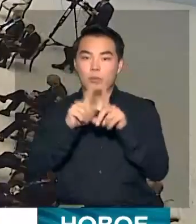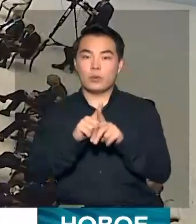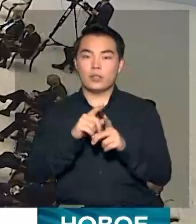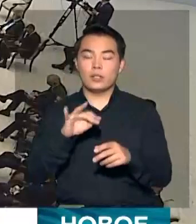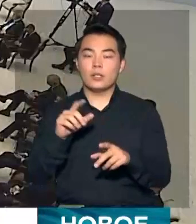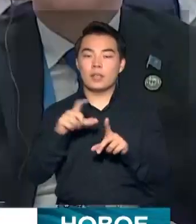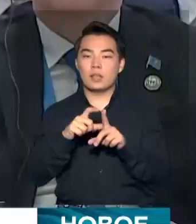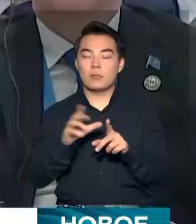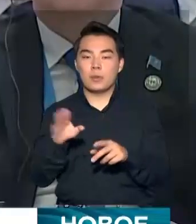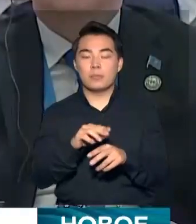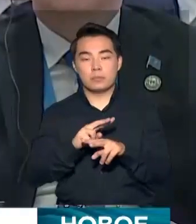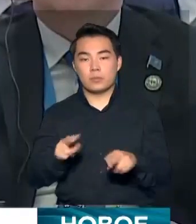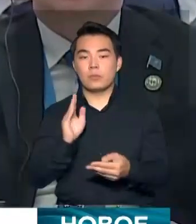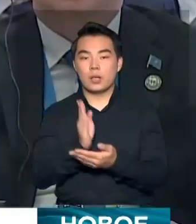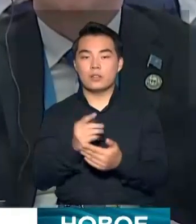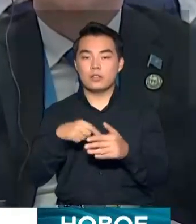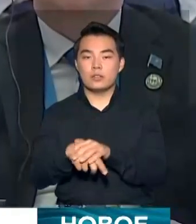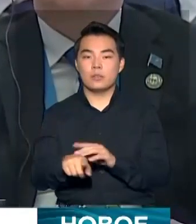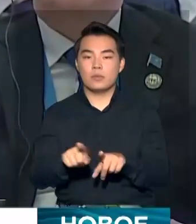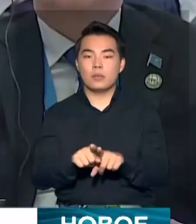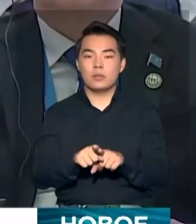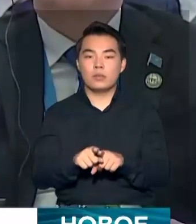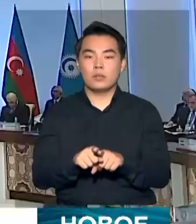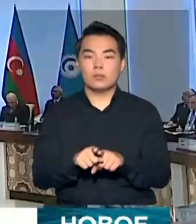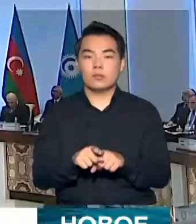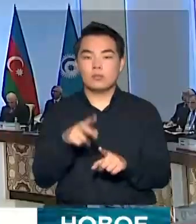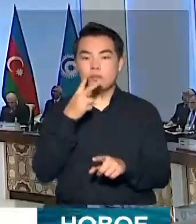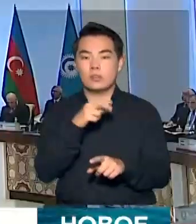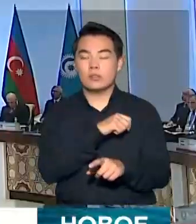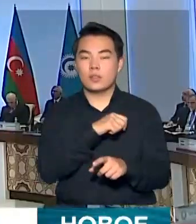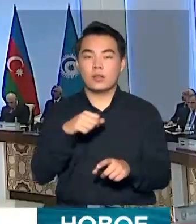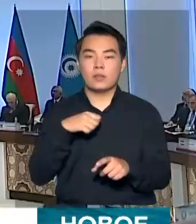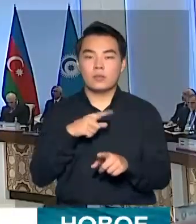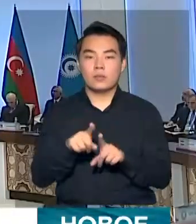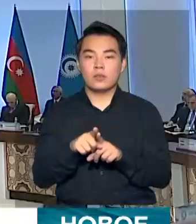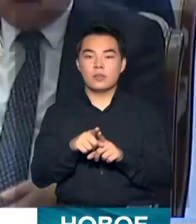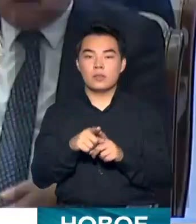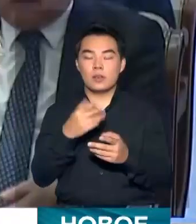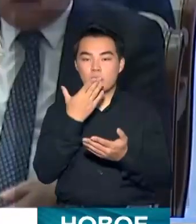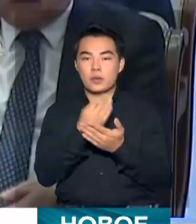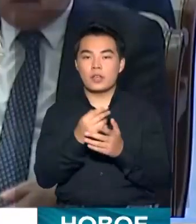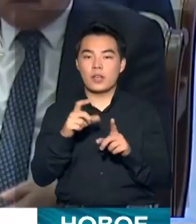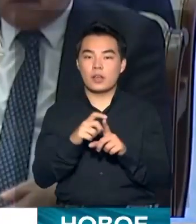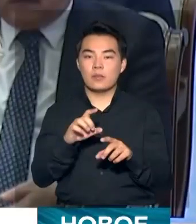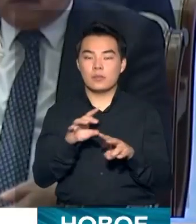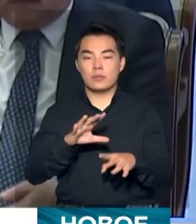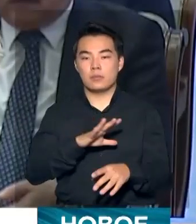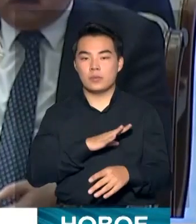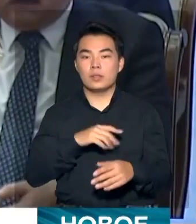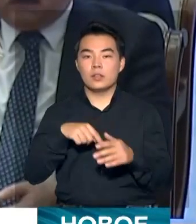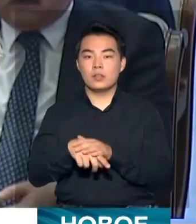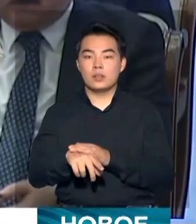тоже схожи. Вот и выступали все спикеры исключительно на своем родном. Бүгінде